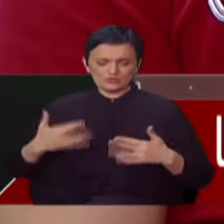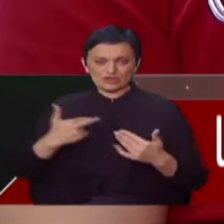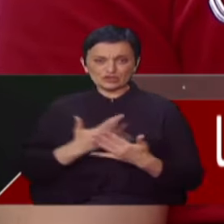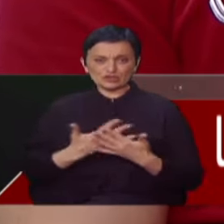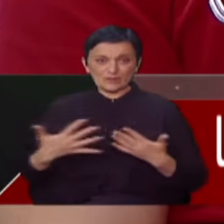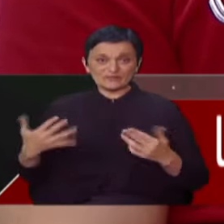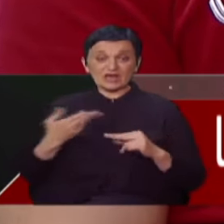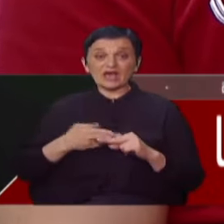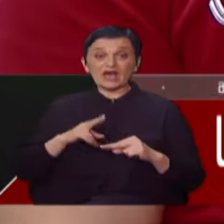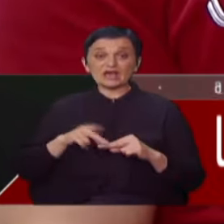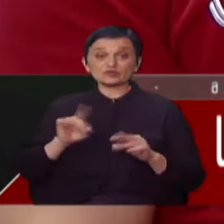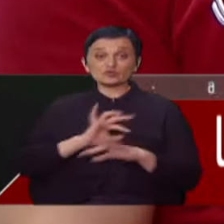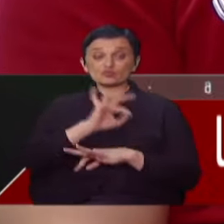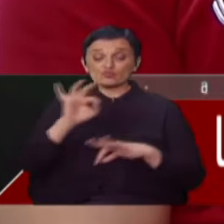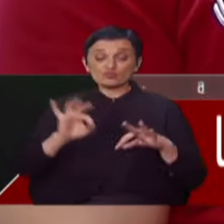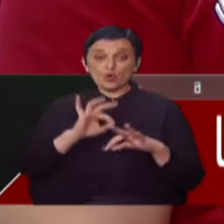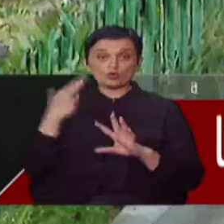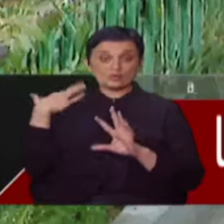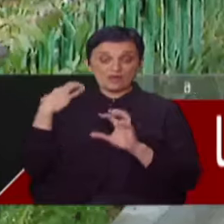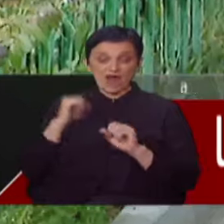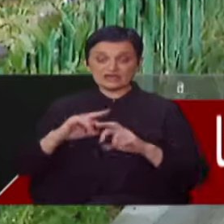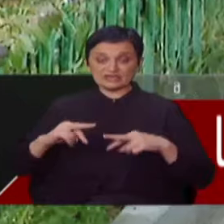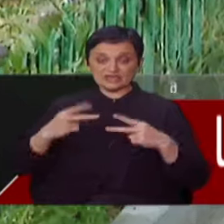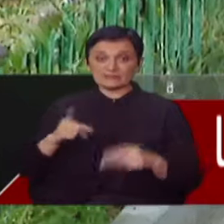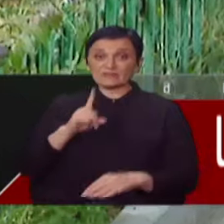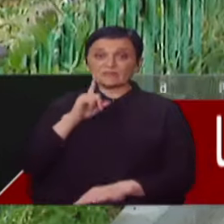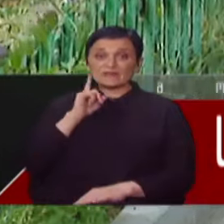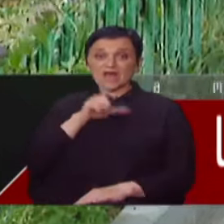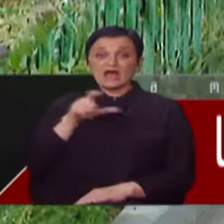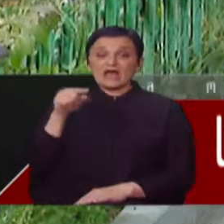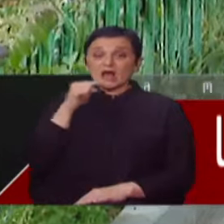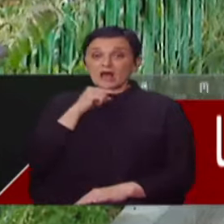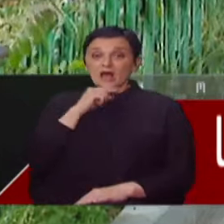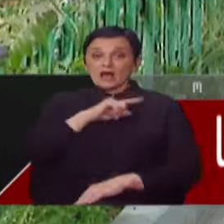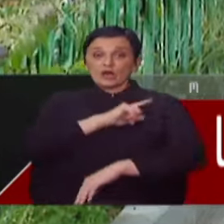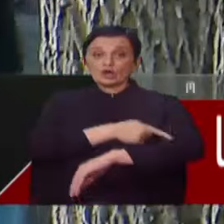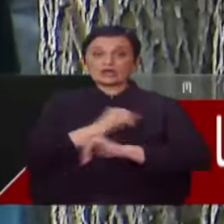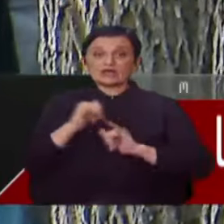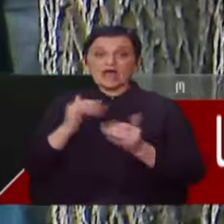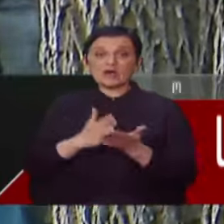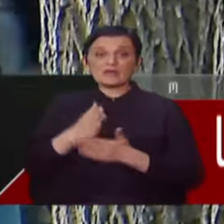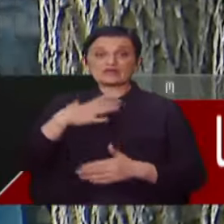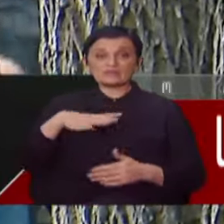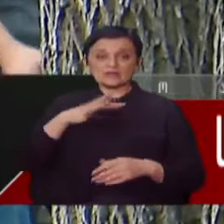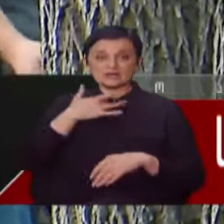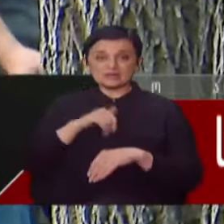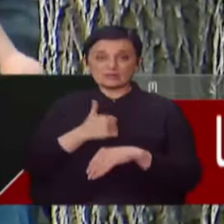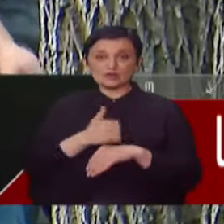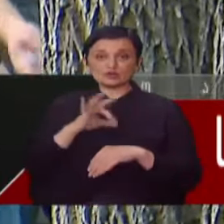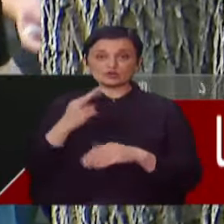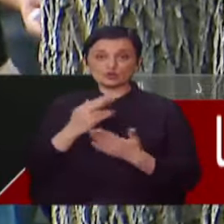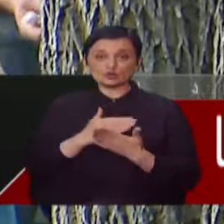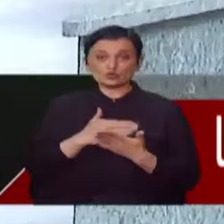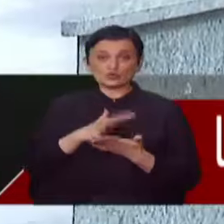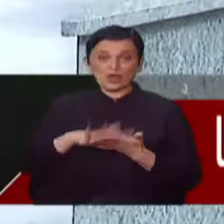და ეს პროექტის მაგათ ხარდაჭერად იქცა. ახალგაზრდების ეკონომიკური გაძლიერების მიზნით თბილისის მერია სოციალურ